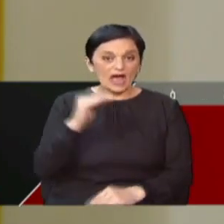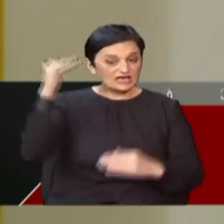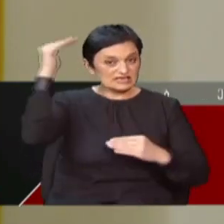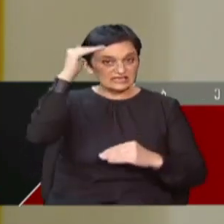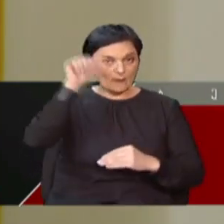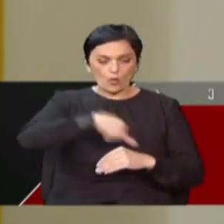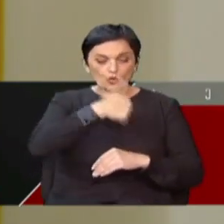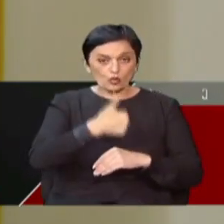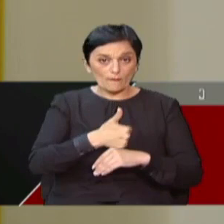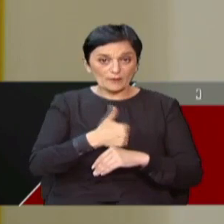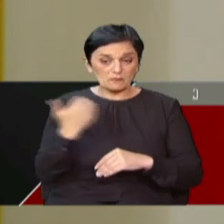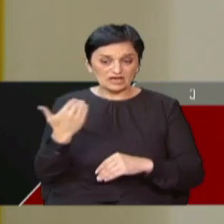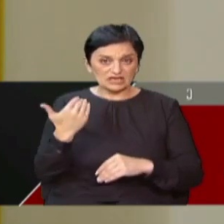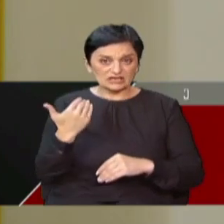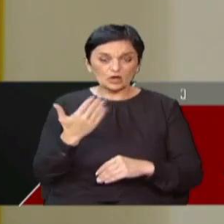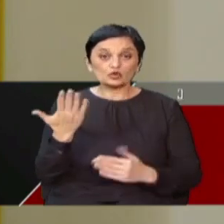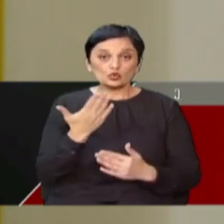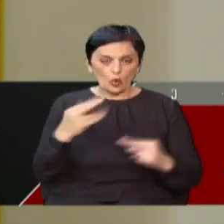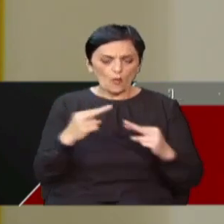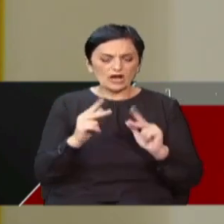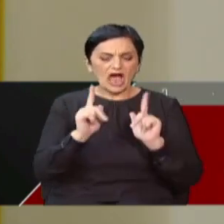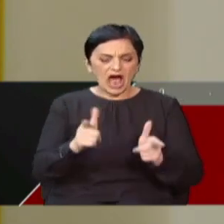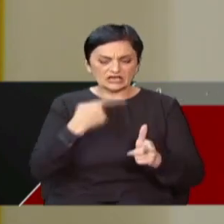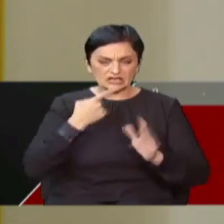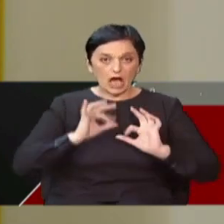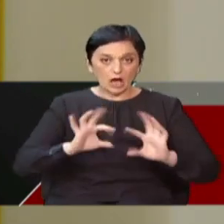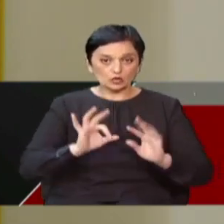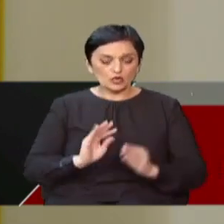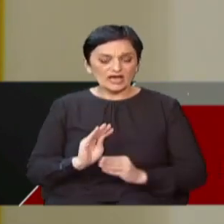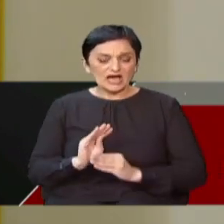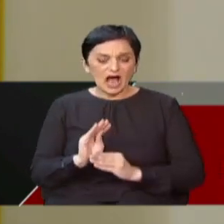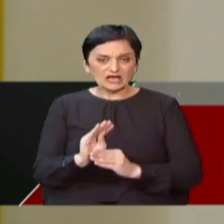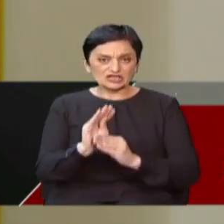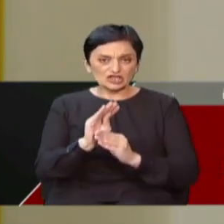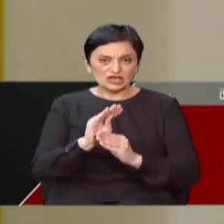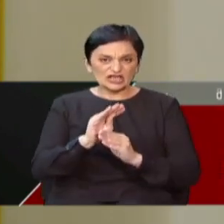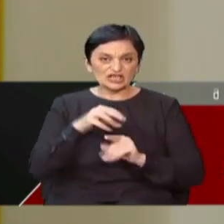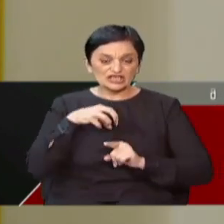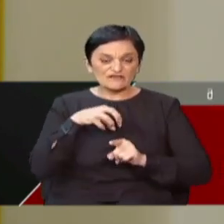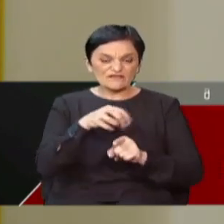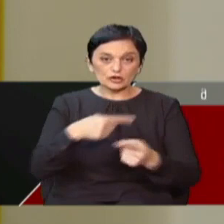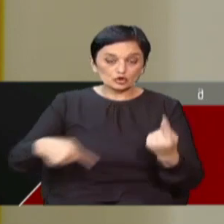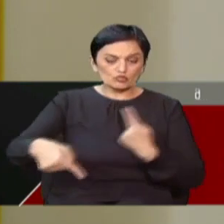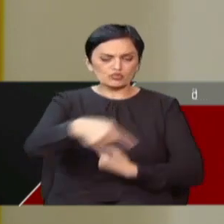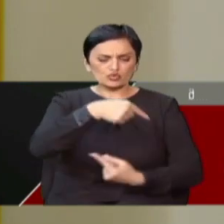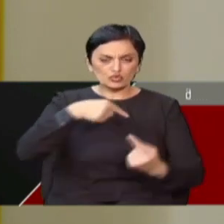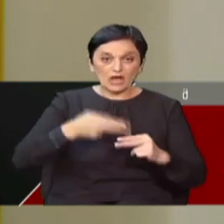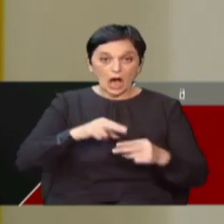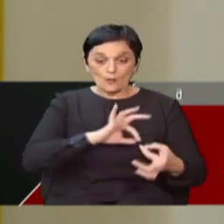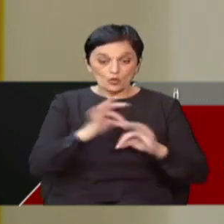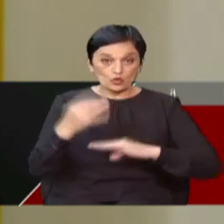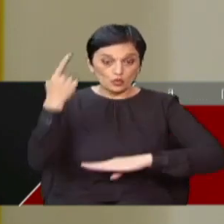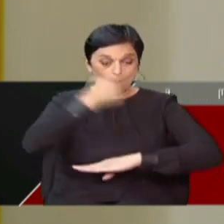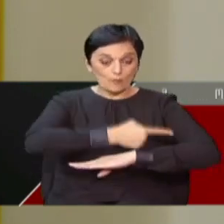საბაჟოს უფროსის მხრიდან, რომელიც ადასტურებს, რომ გაზრდილია მათ შორის ტვირთბრუნვა ამ კონკრეტული